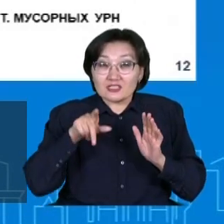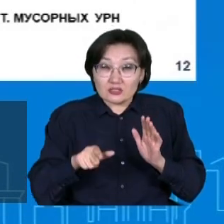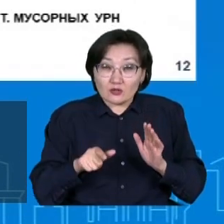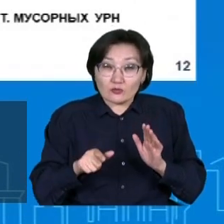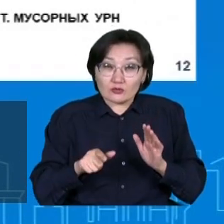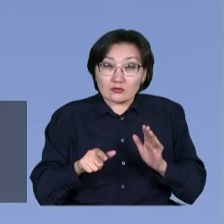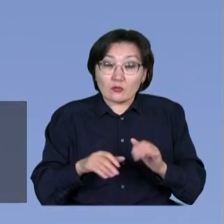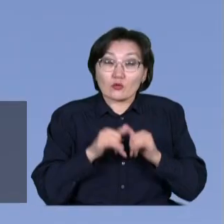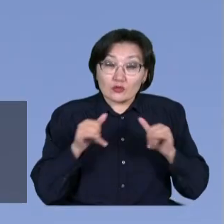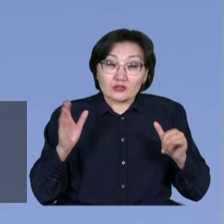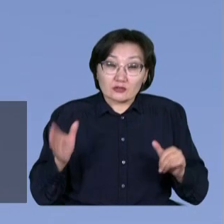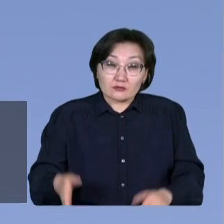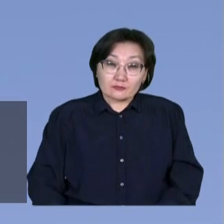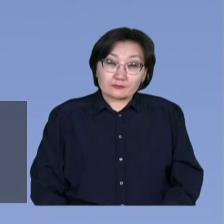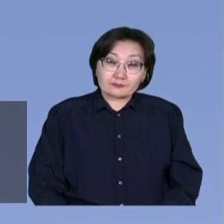болып ұлғайтылады.